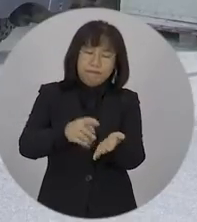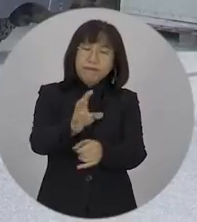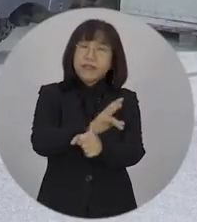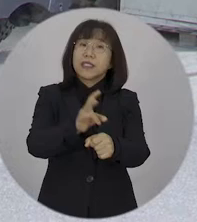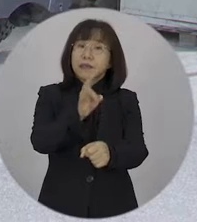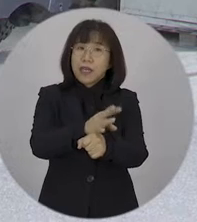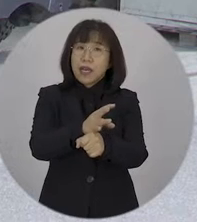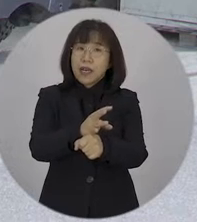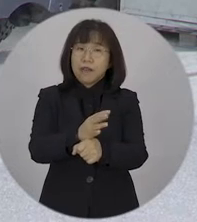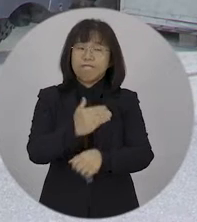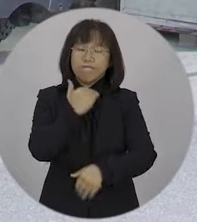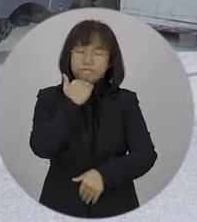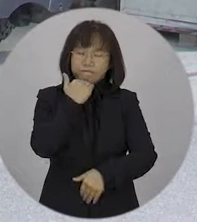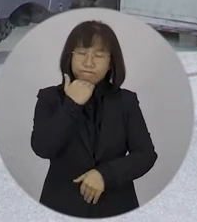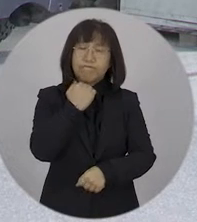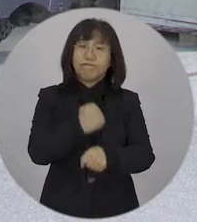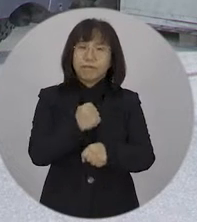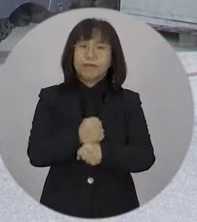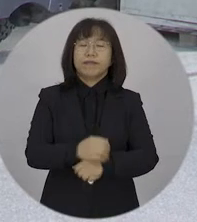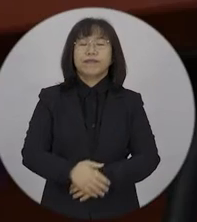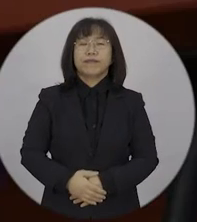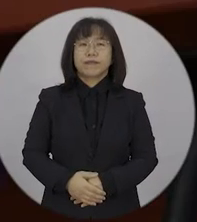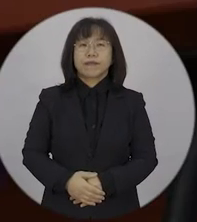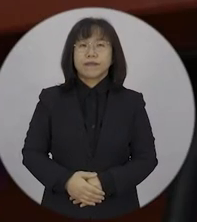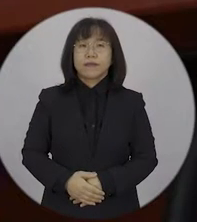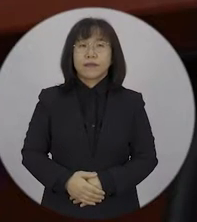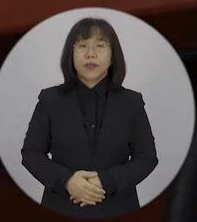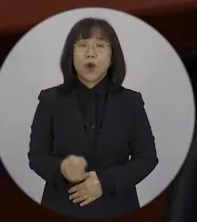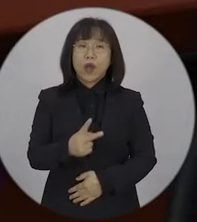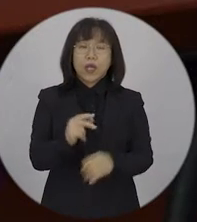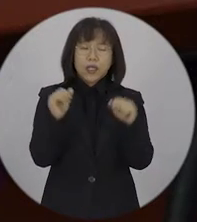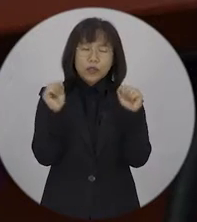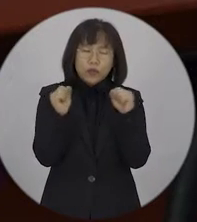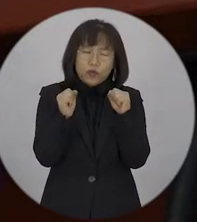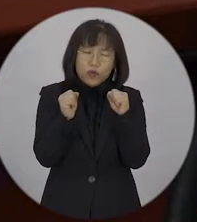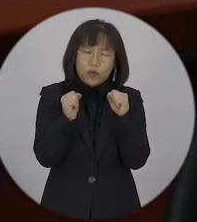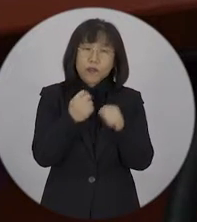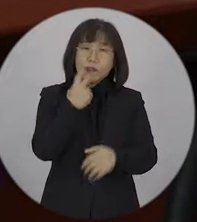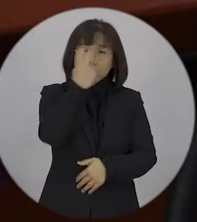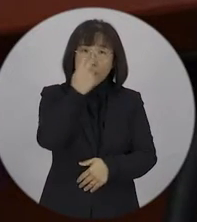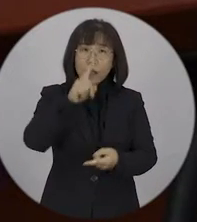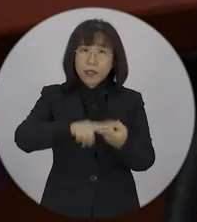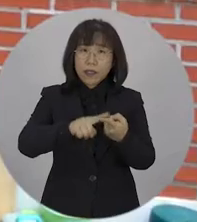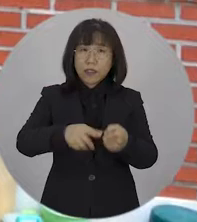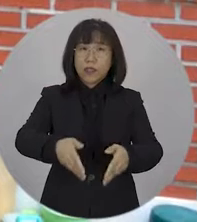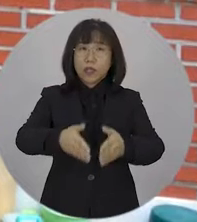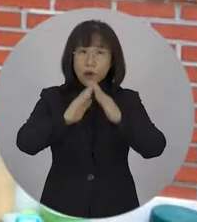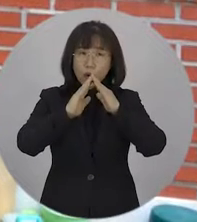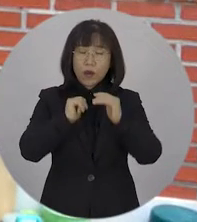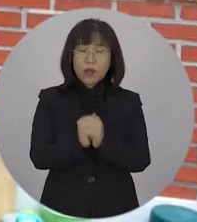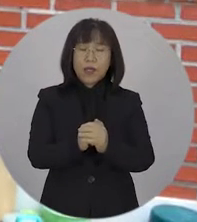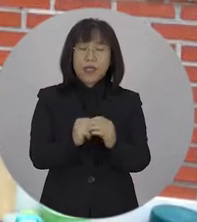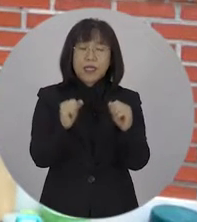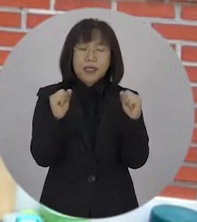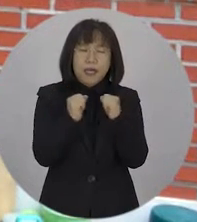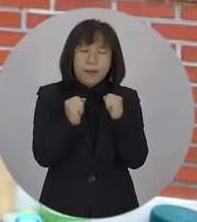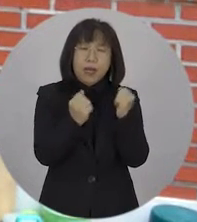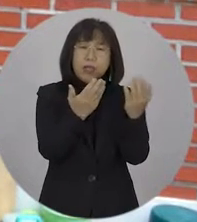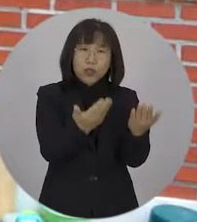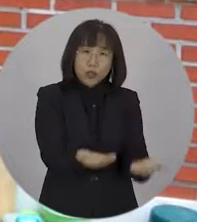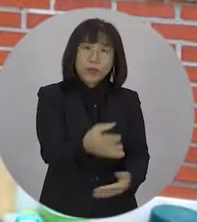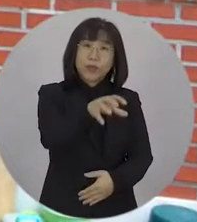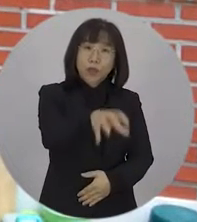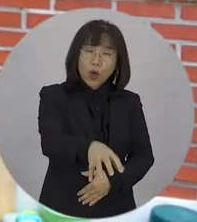유지하며 신속한 재설 태세를 확립한 이다 또한 파 상황 관리 체계를 구축하고 한파 쉼터 및